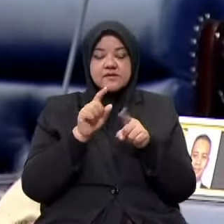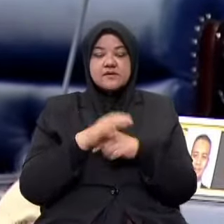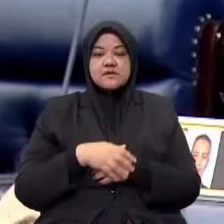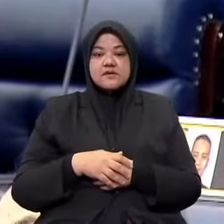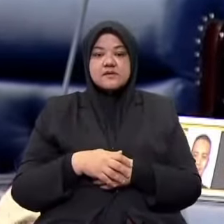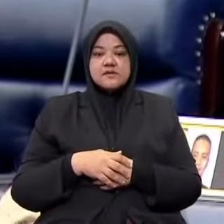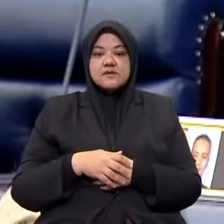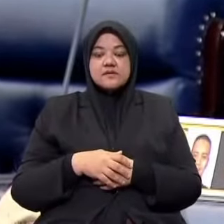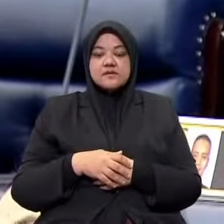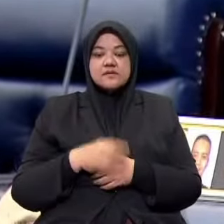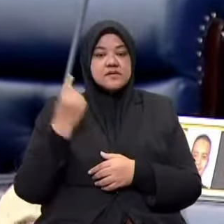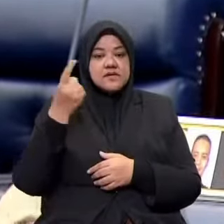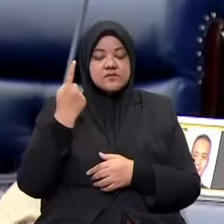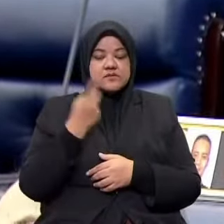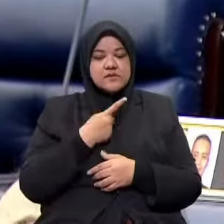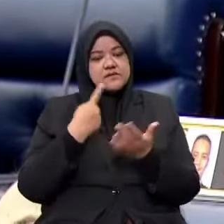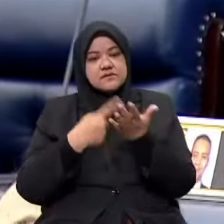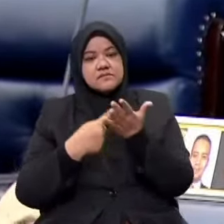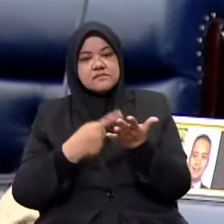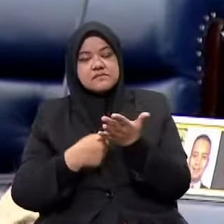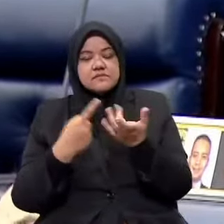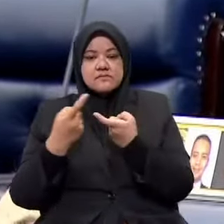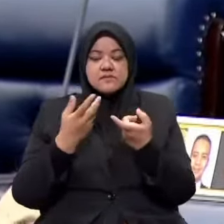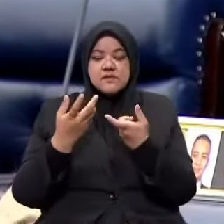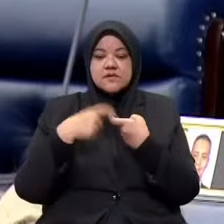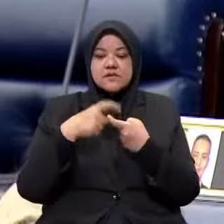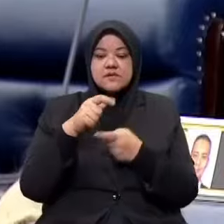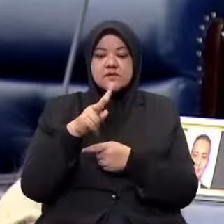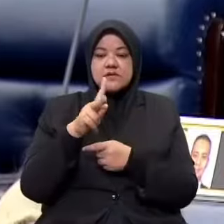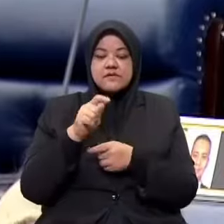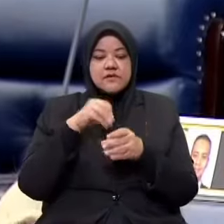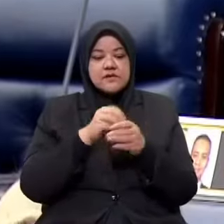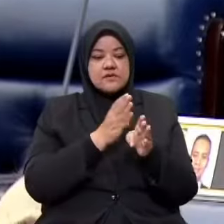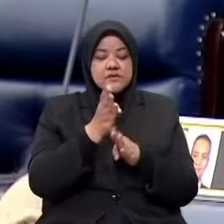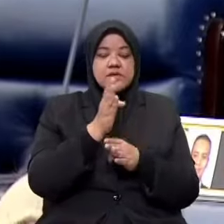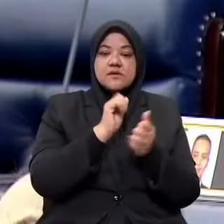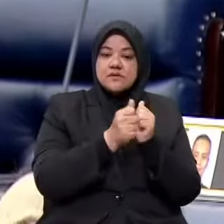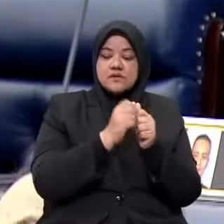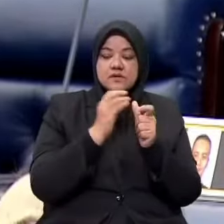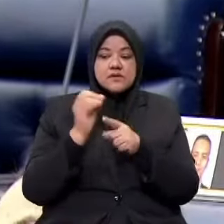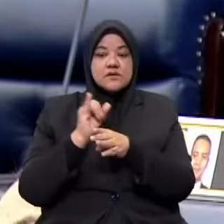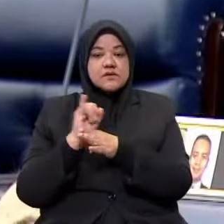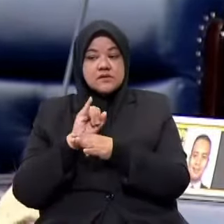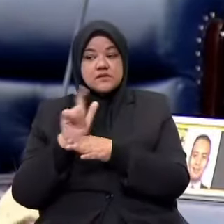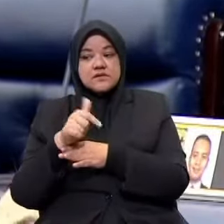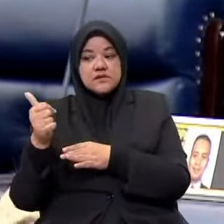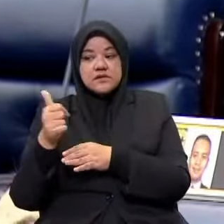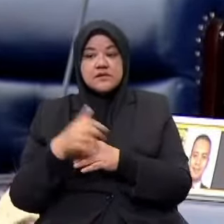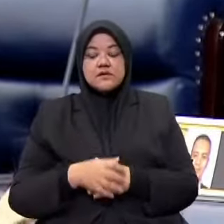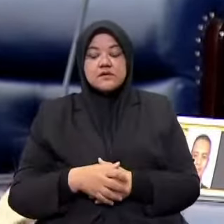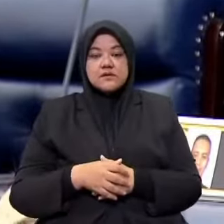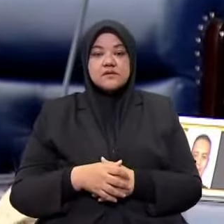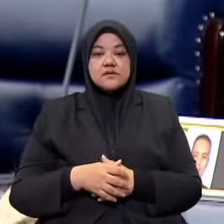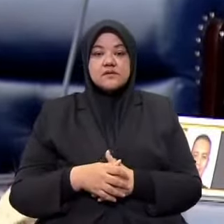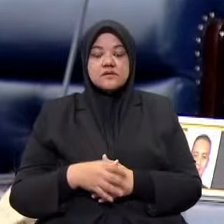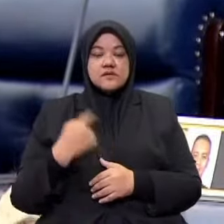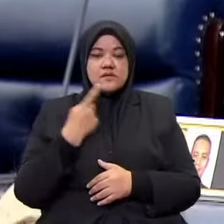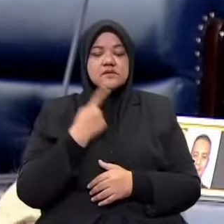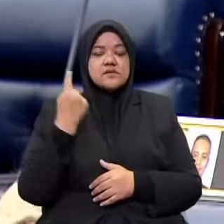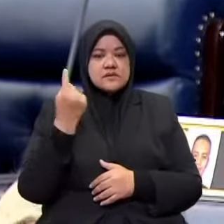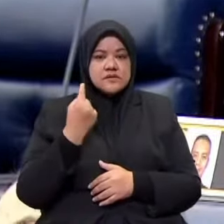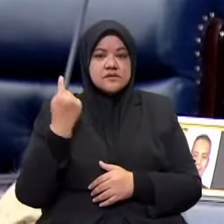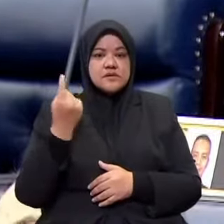mantap sering kali bila kita bicara tentang tvet tak kisah dalam bidang sukan atau industri-industri yang lain